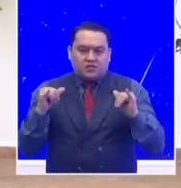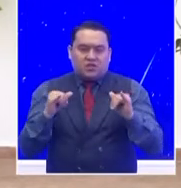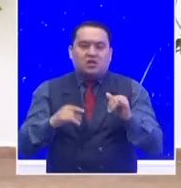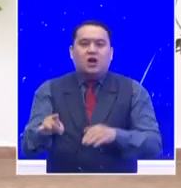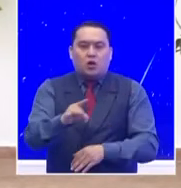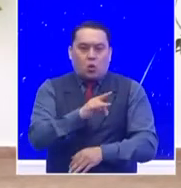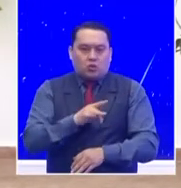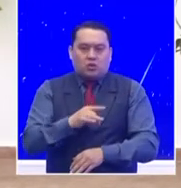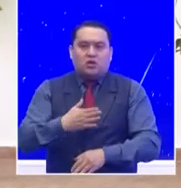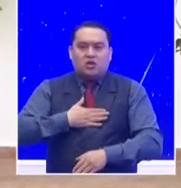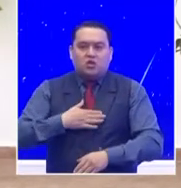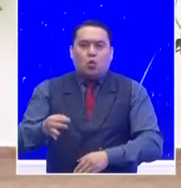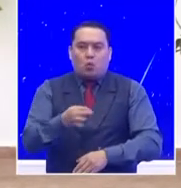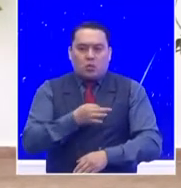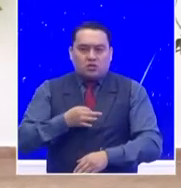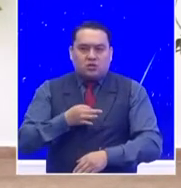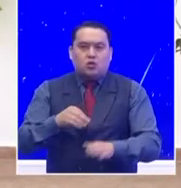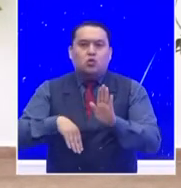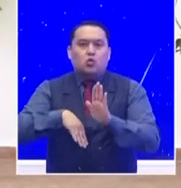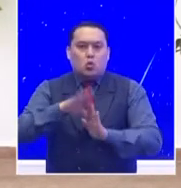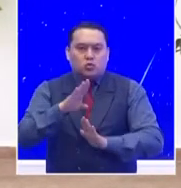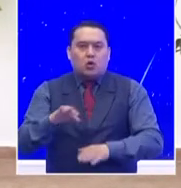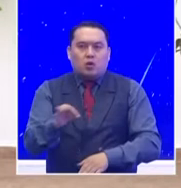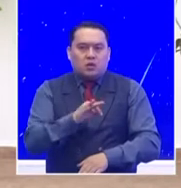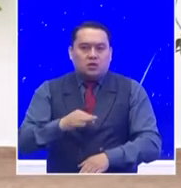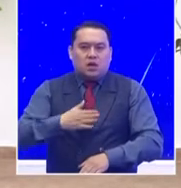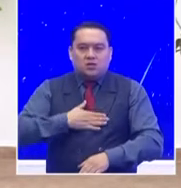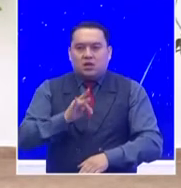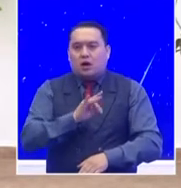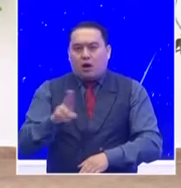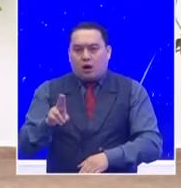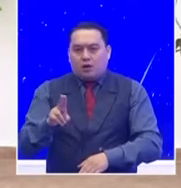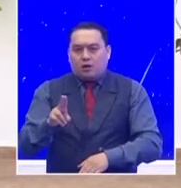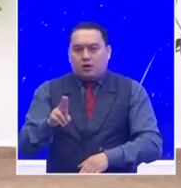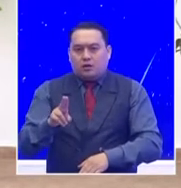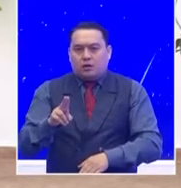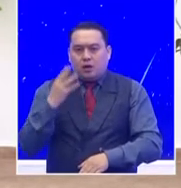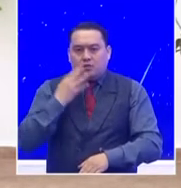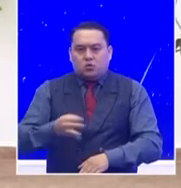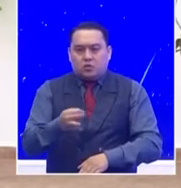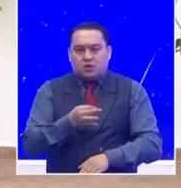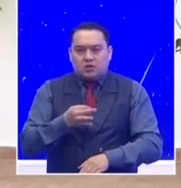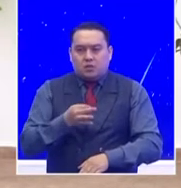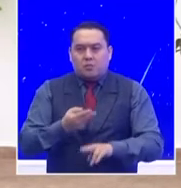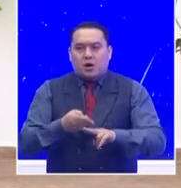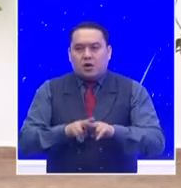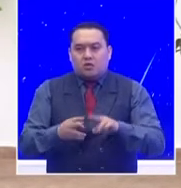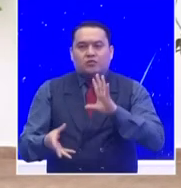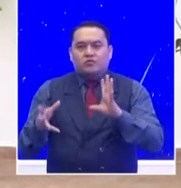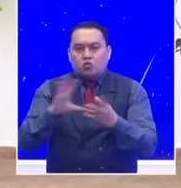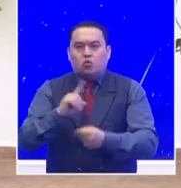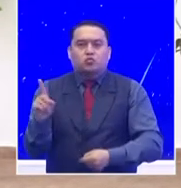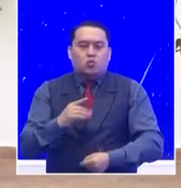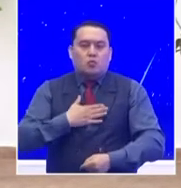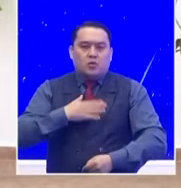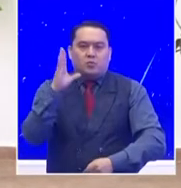и наша область тоже одним из лучших областей нашей республики, Алматинская область. Поэтому все, что в наших